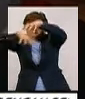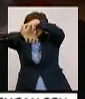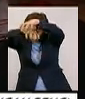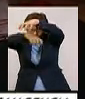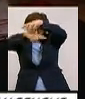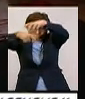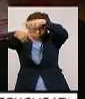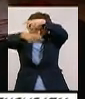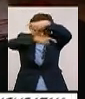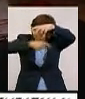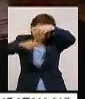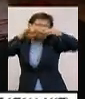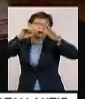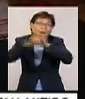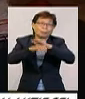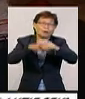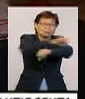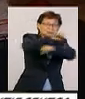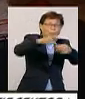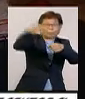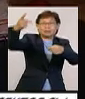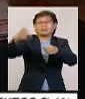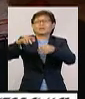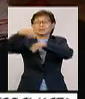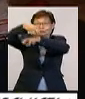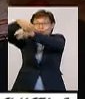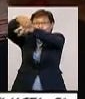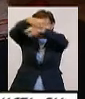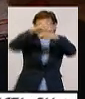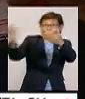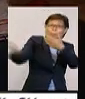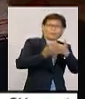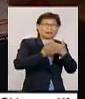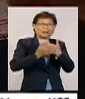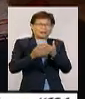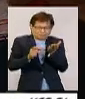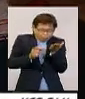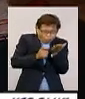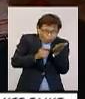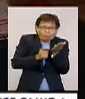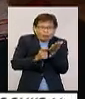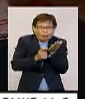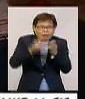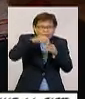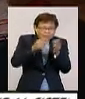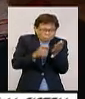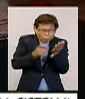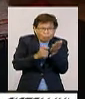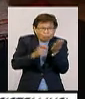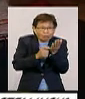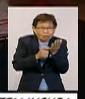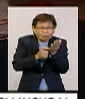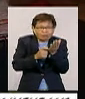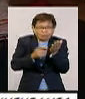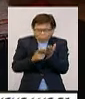mereka, sawah padi mereka. Dan bila drone itu kembali dimasukkan thumb drive ke dalam jentera menuai, jentera itu